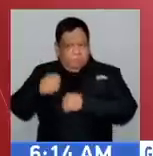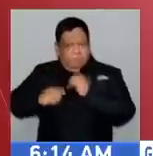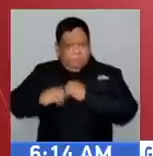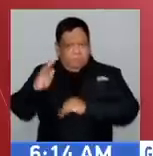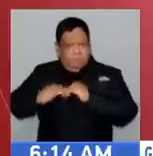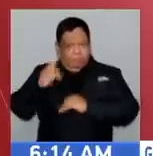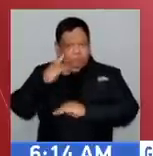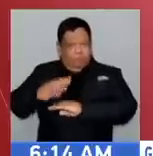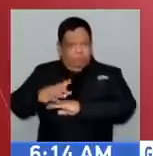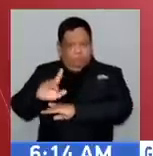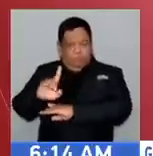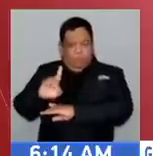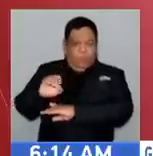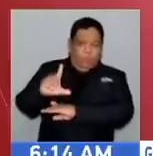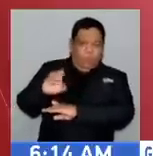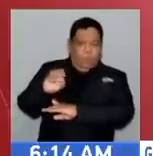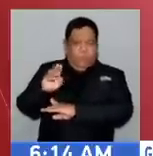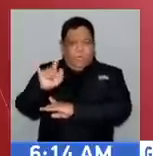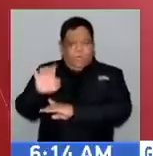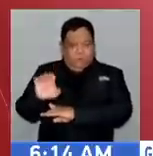Chavez. Cyril, good morning.